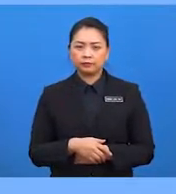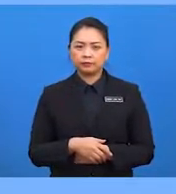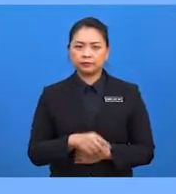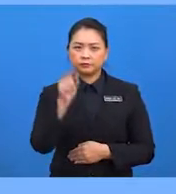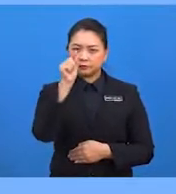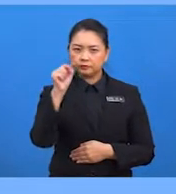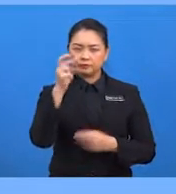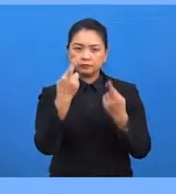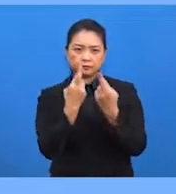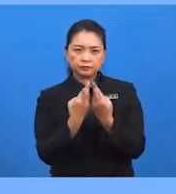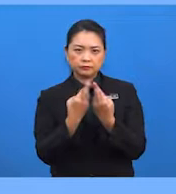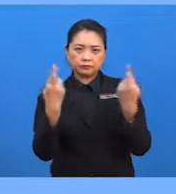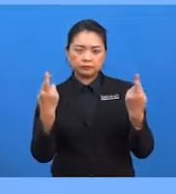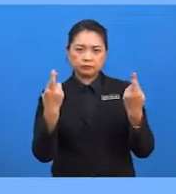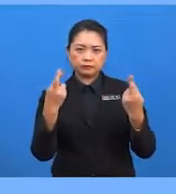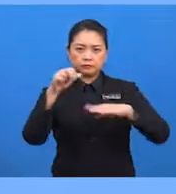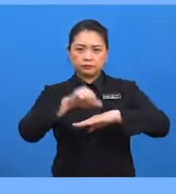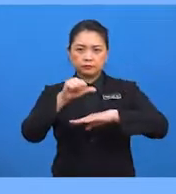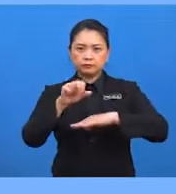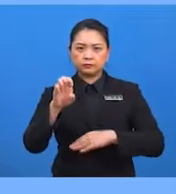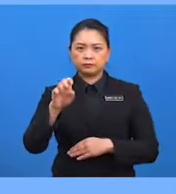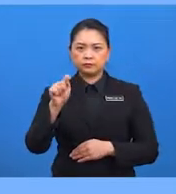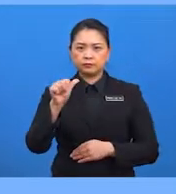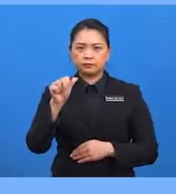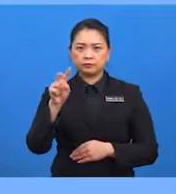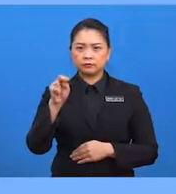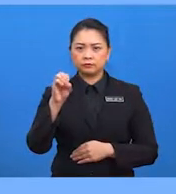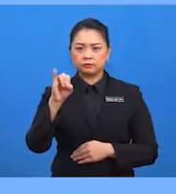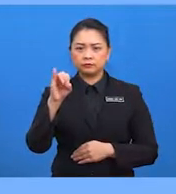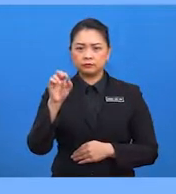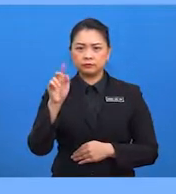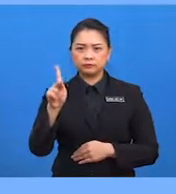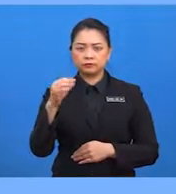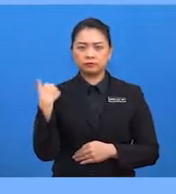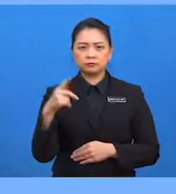Darjah penceraian asid etanoik adalah rendah.